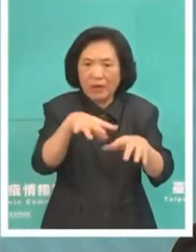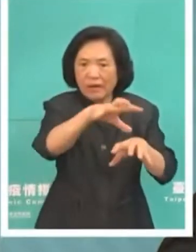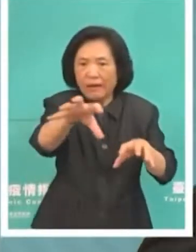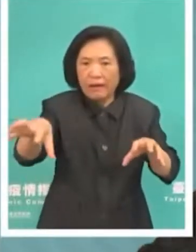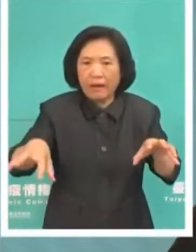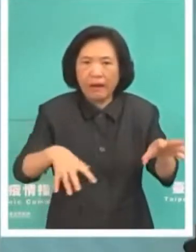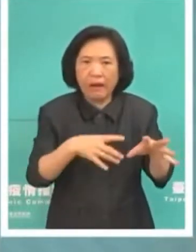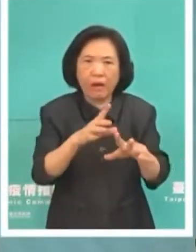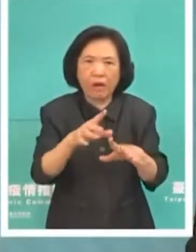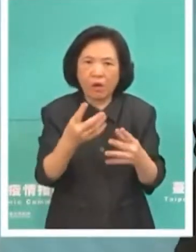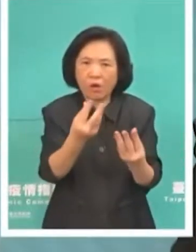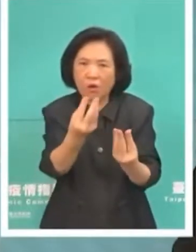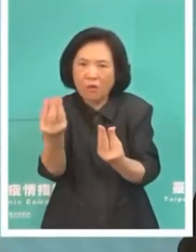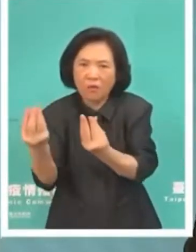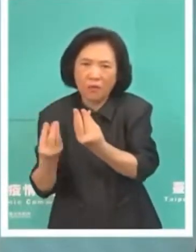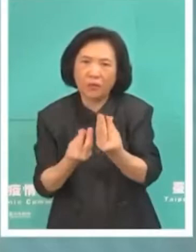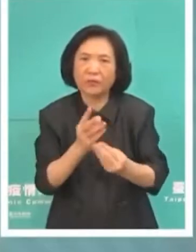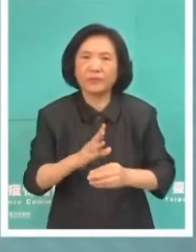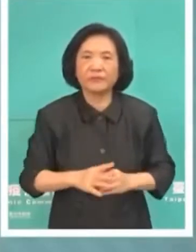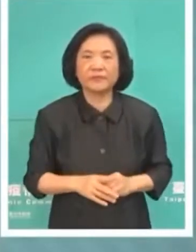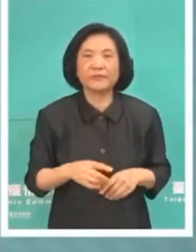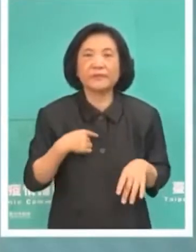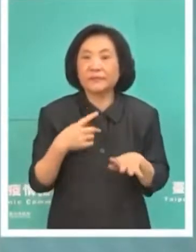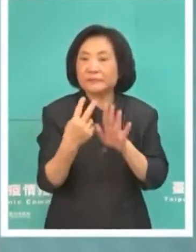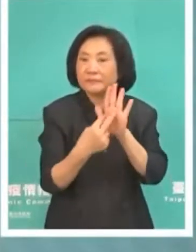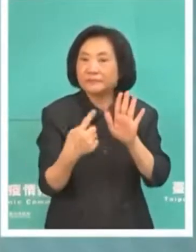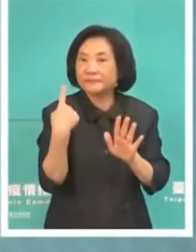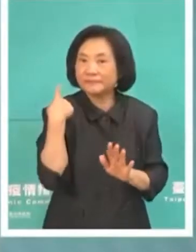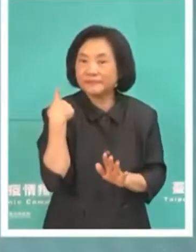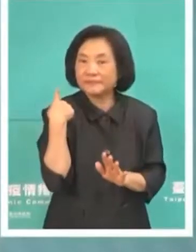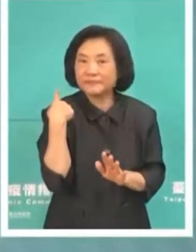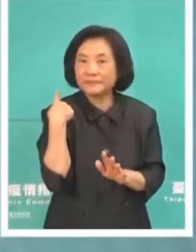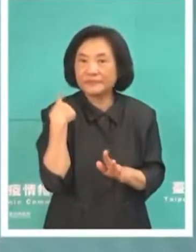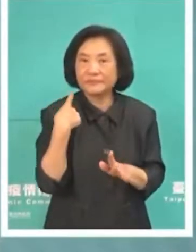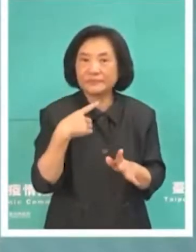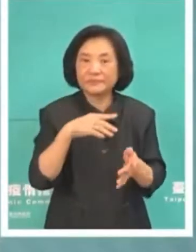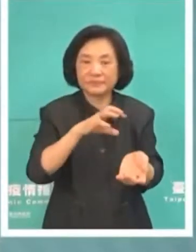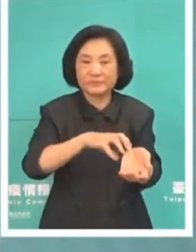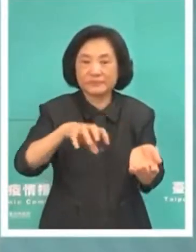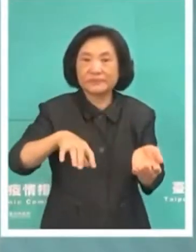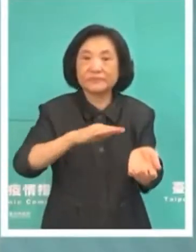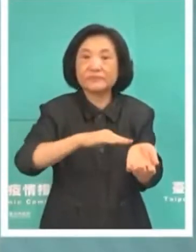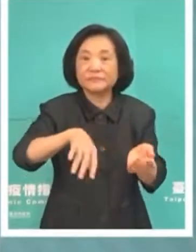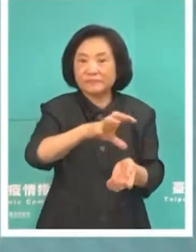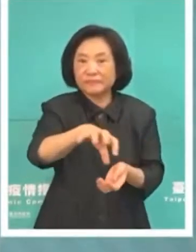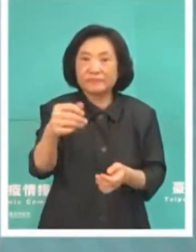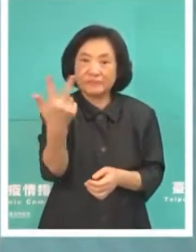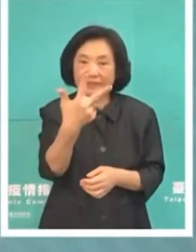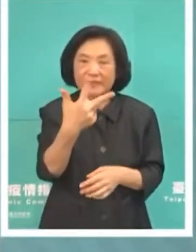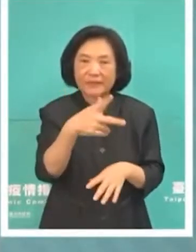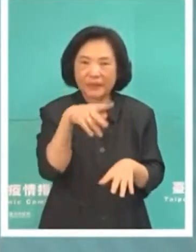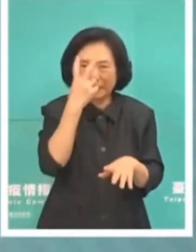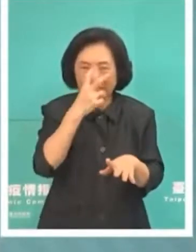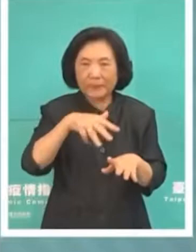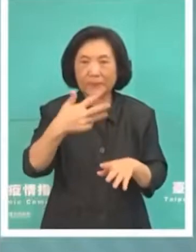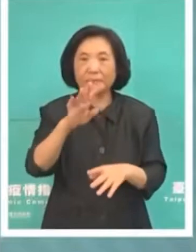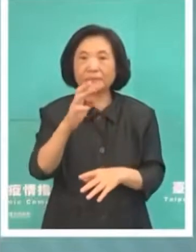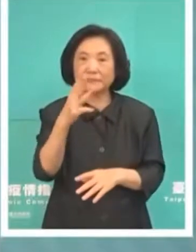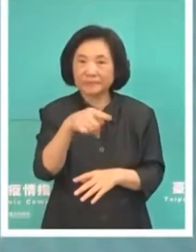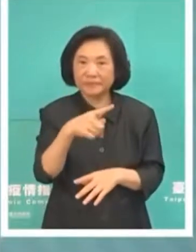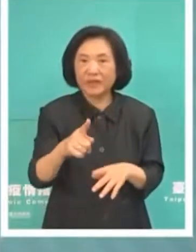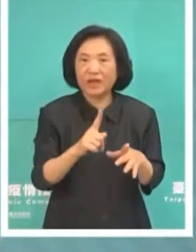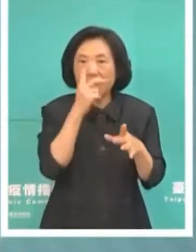社区。我们来看看哦，昨天我们在七个医院的筛检站，你知道做了848